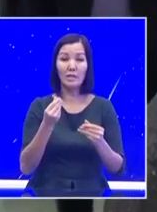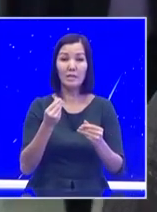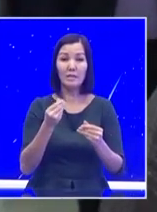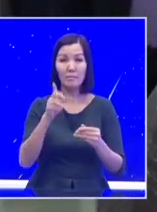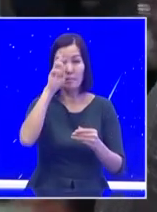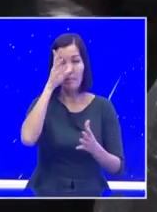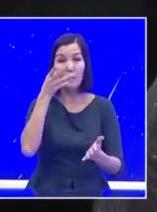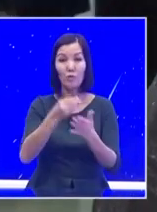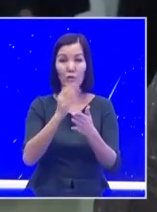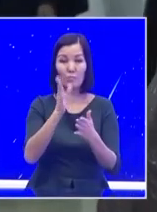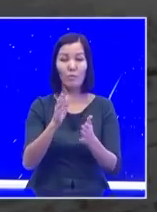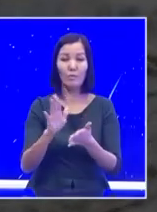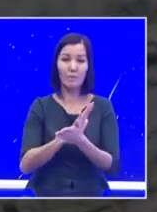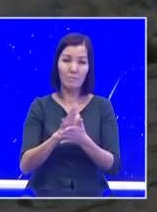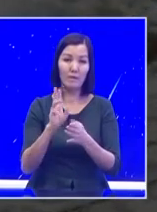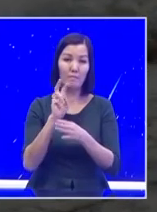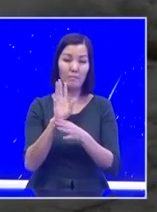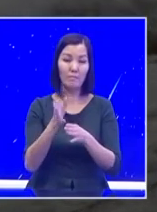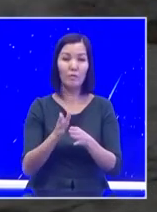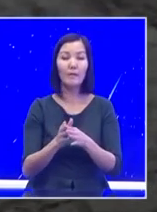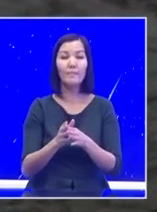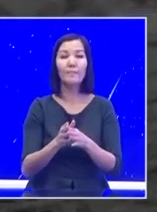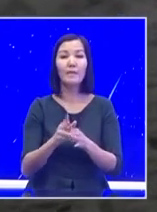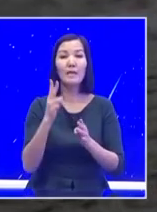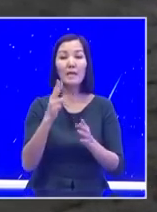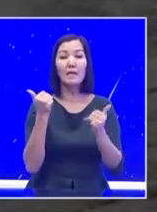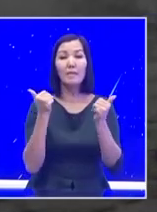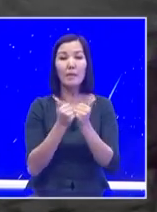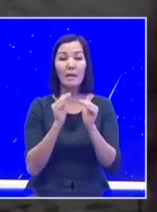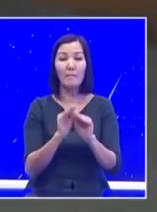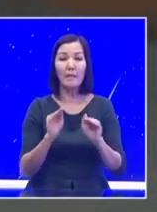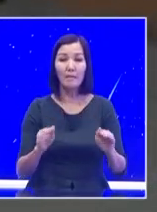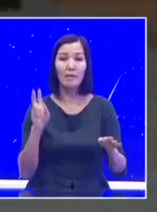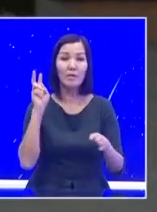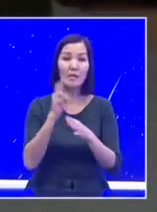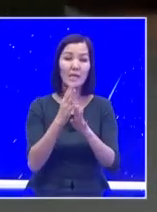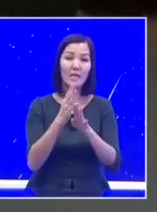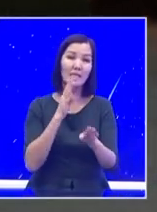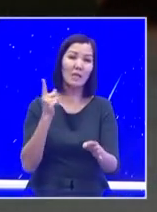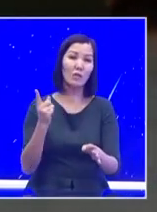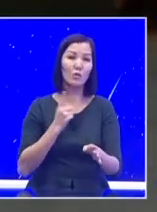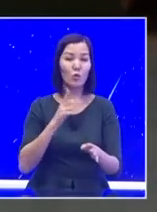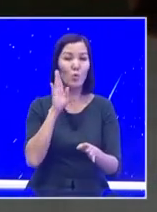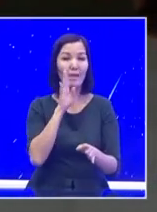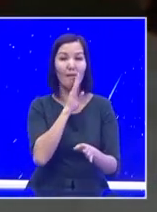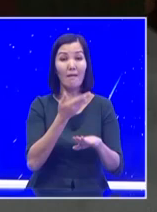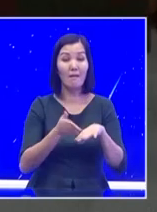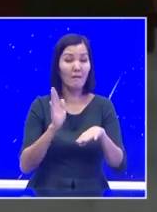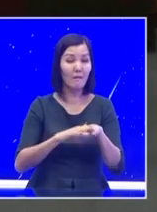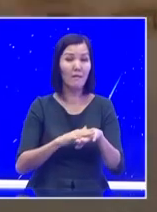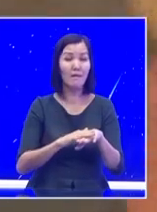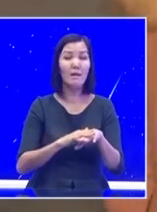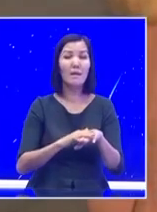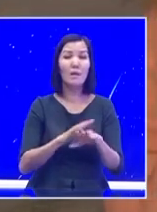шығамыз мемлекет тарапынан. Атап өтерлігі, екі баламен ел қатарлы балабақшаға кезегін күту ата-анасына оңай емес. Екі бала